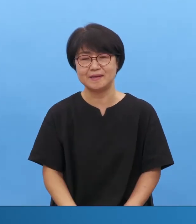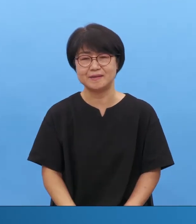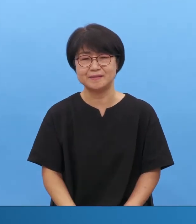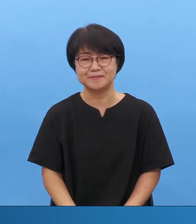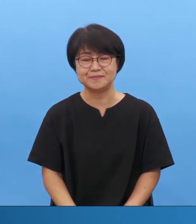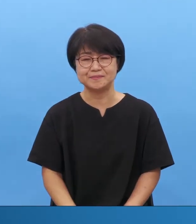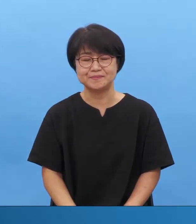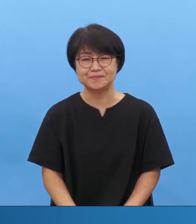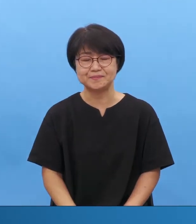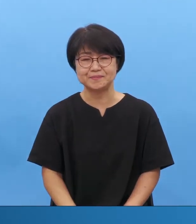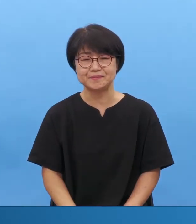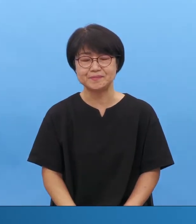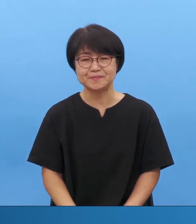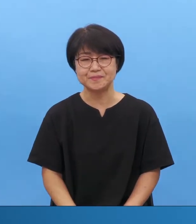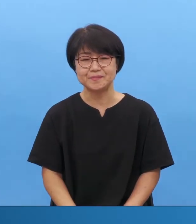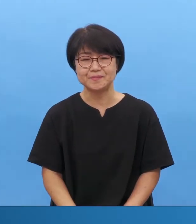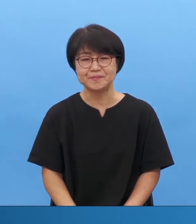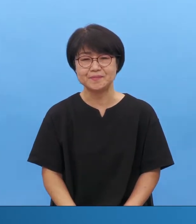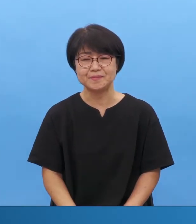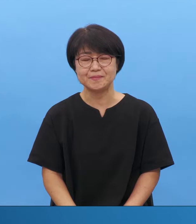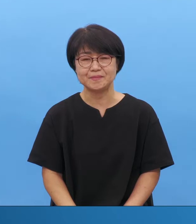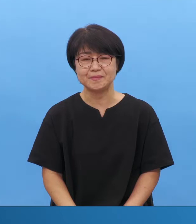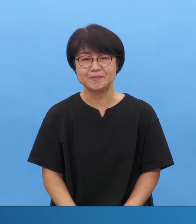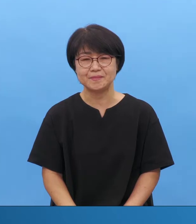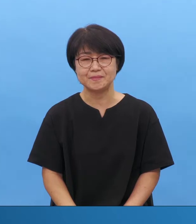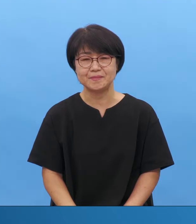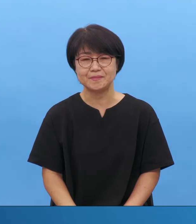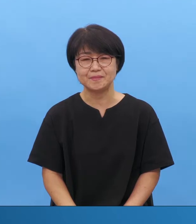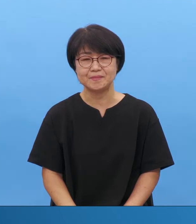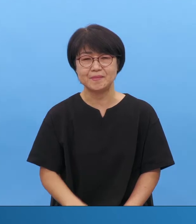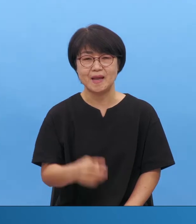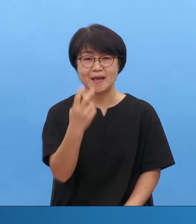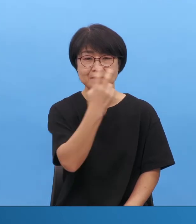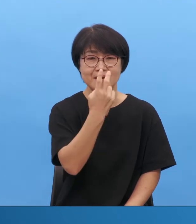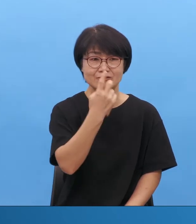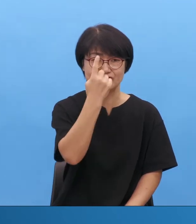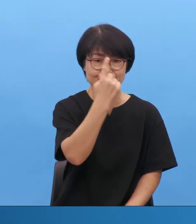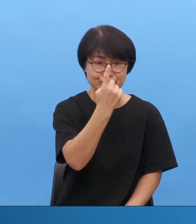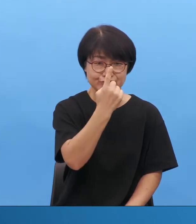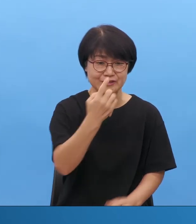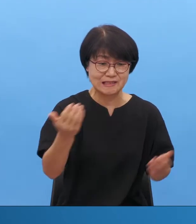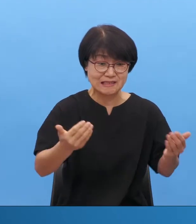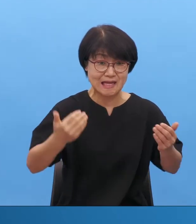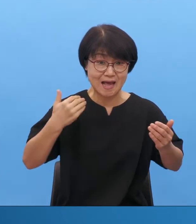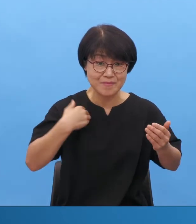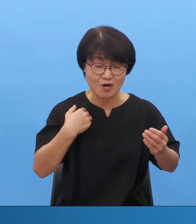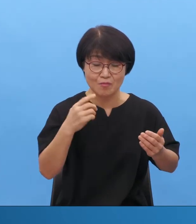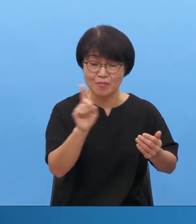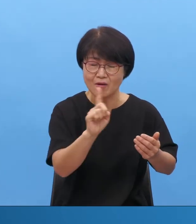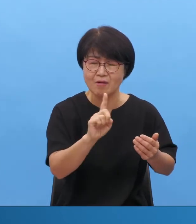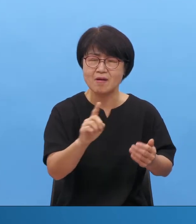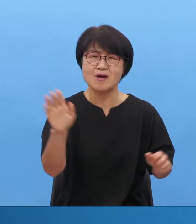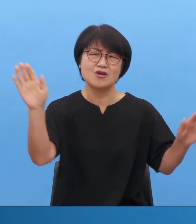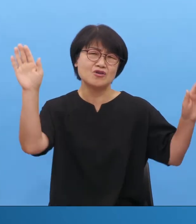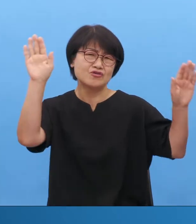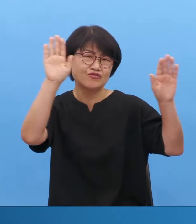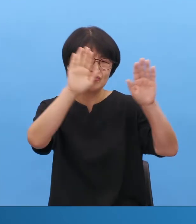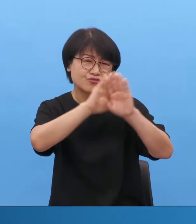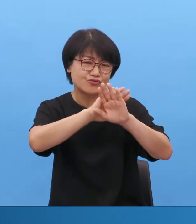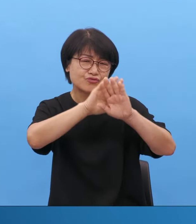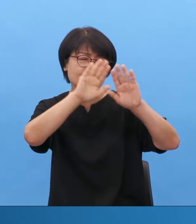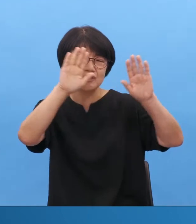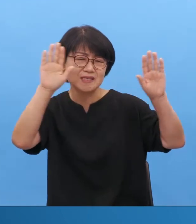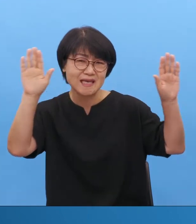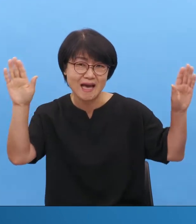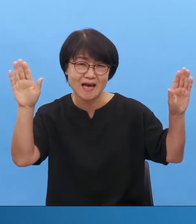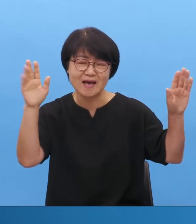하니까 여러분 아시다시피 주야로 하나님의 역사 이렇게. That's what he explained. And what is the covenant of